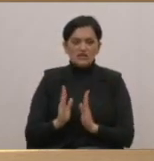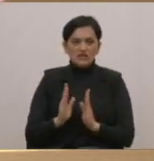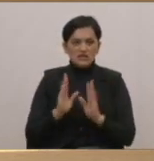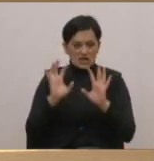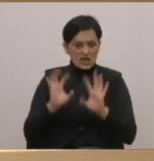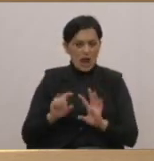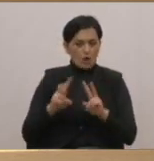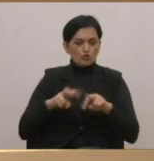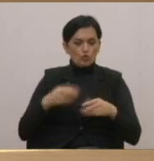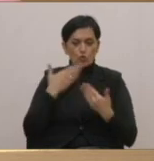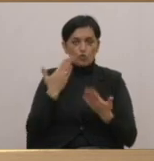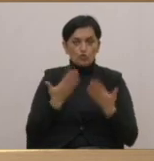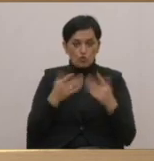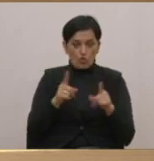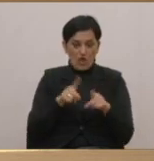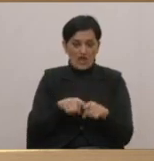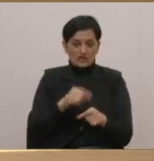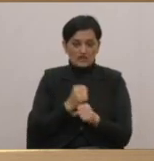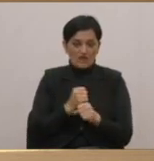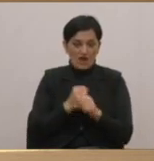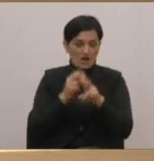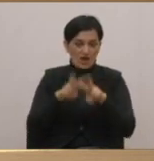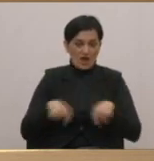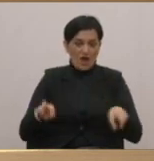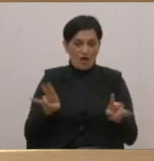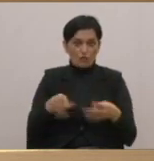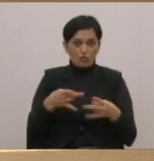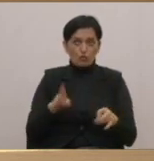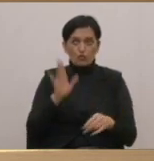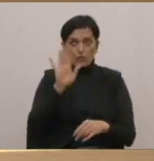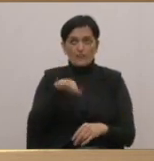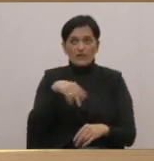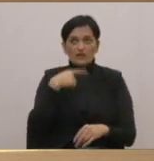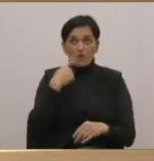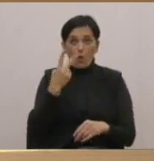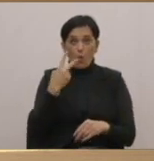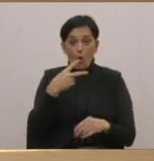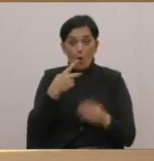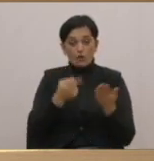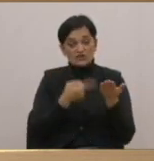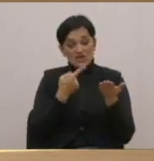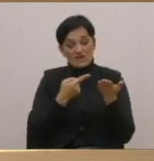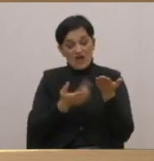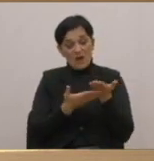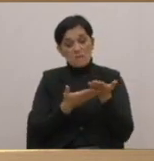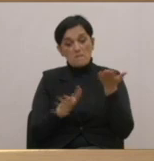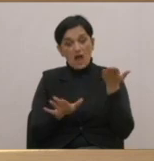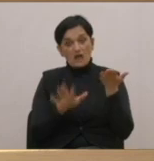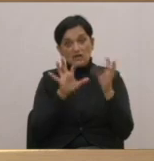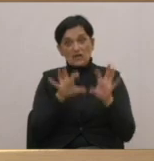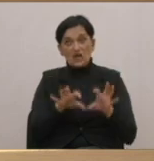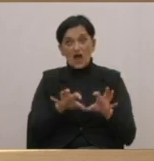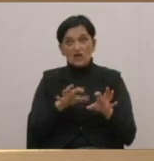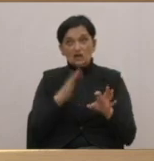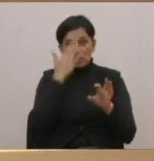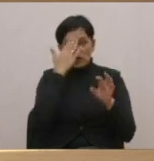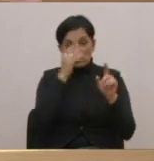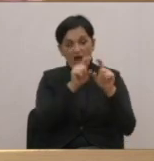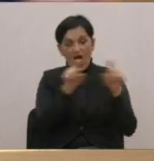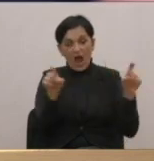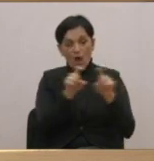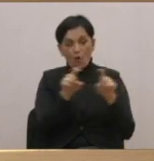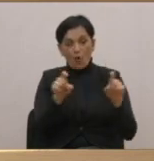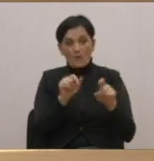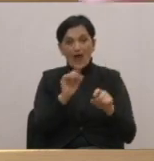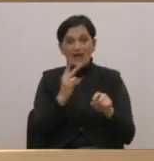თუ ამას ასე ვაკეთებთ და არ უნდა განვიხილოთ ეს კანონები წესიერად, თქვათ რომ 20 გვერდიანზე მეტი კანონს ყოველთვის ვიხილავთ თავობრივად, თავობით.